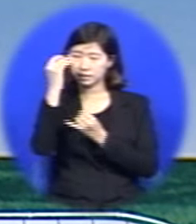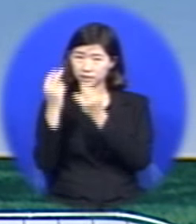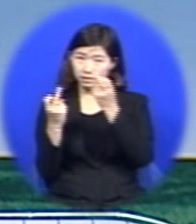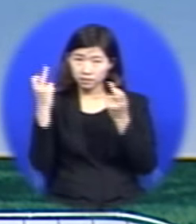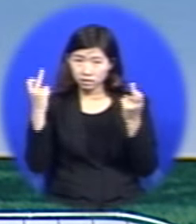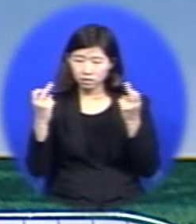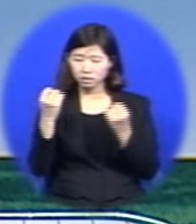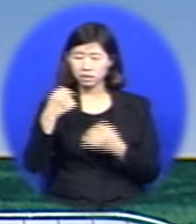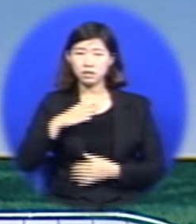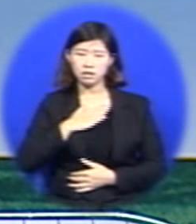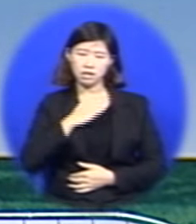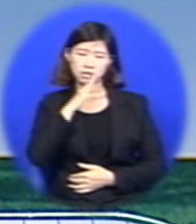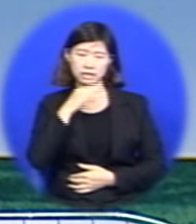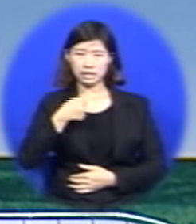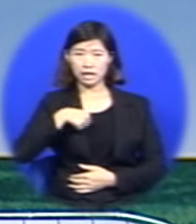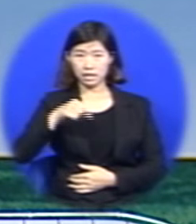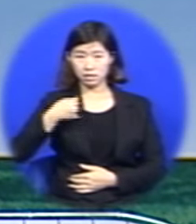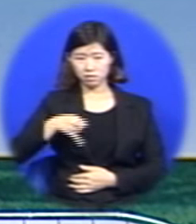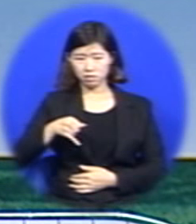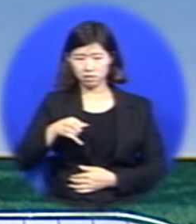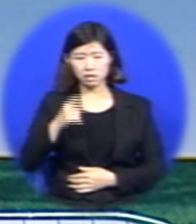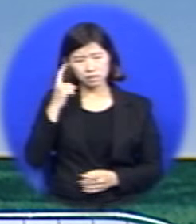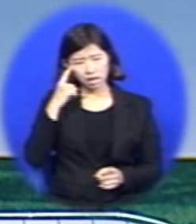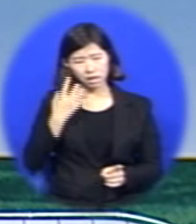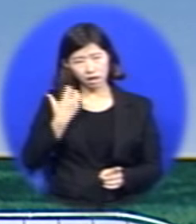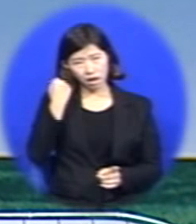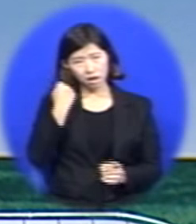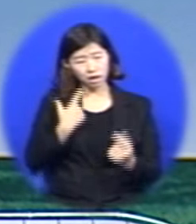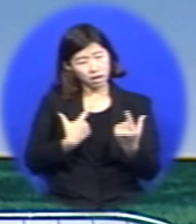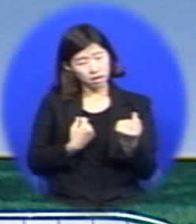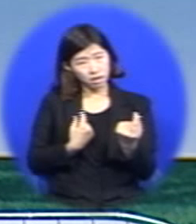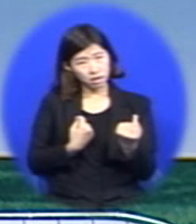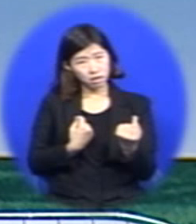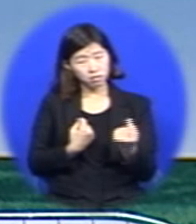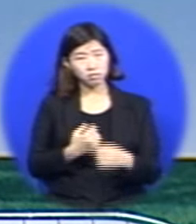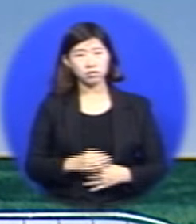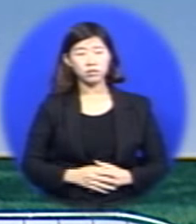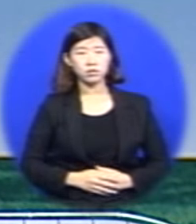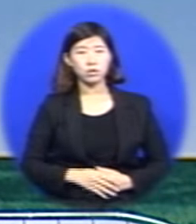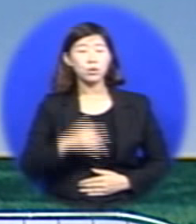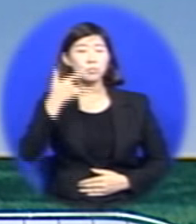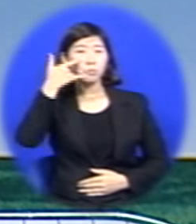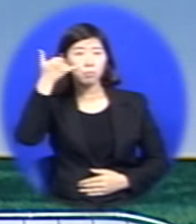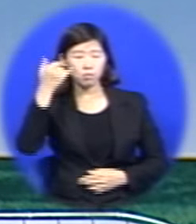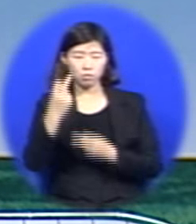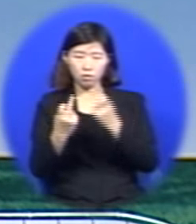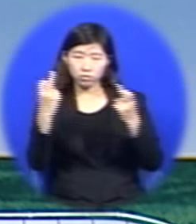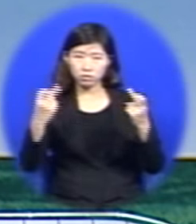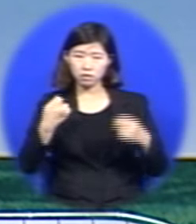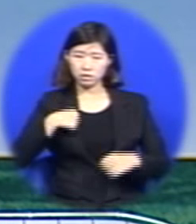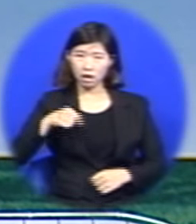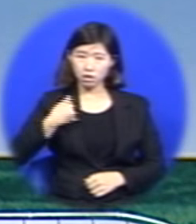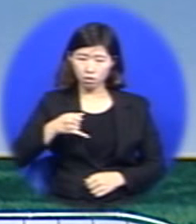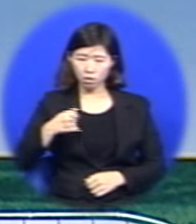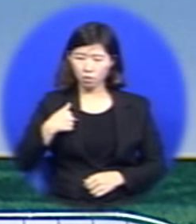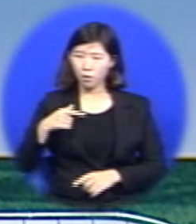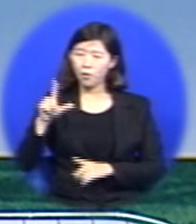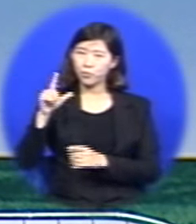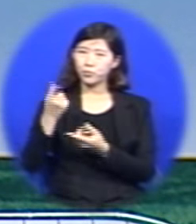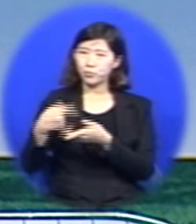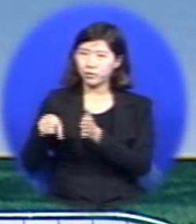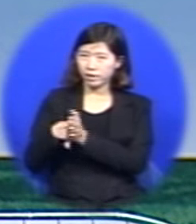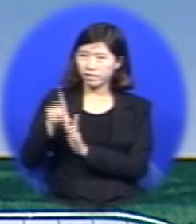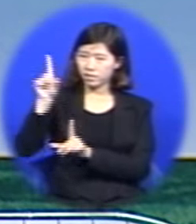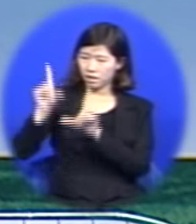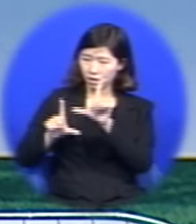내 자녀라고 내가 생각하고 있는가? 부모와 형제와 자녀들에게 대하는 태도와